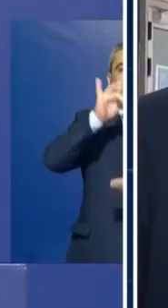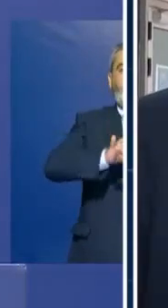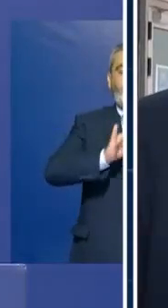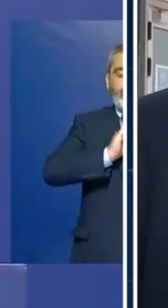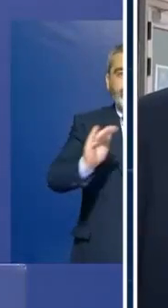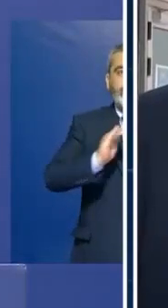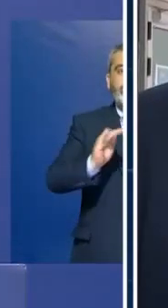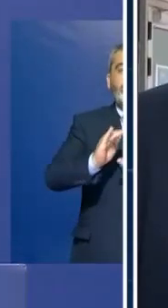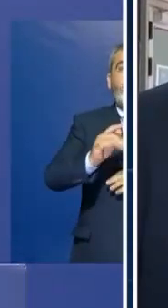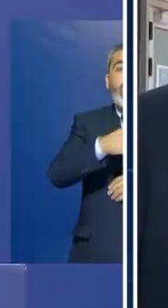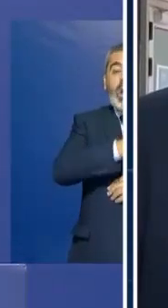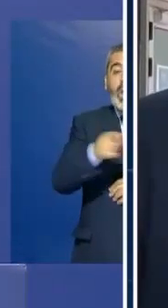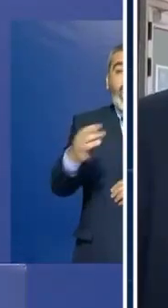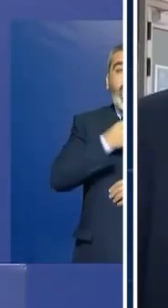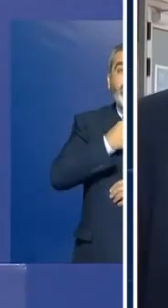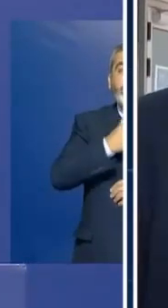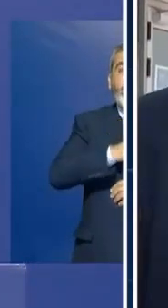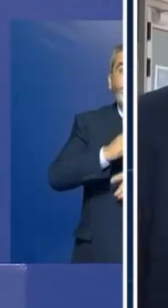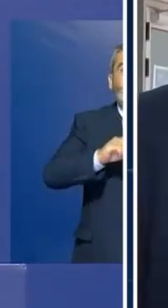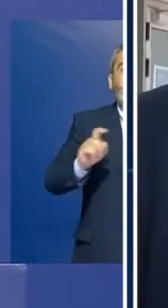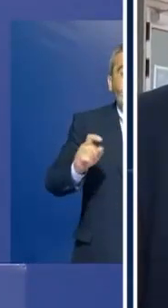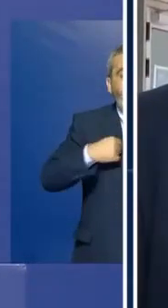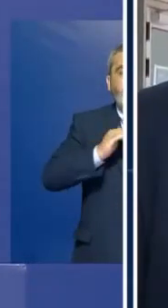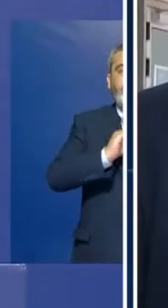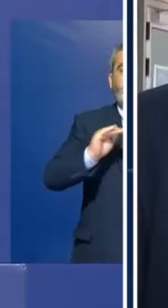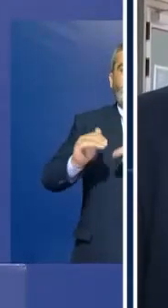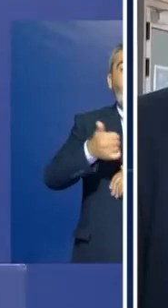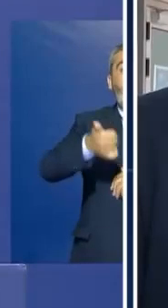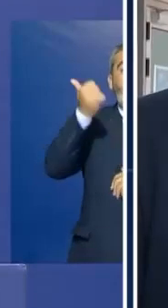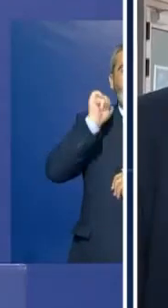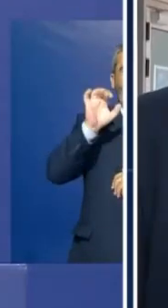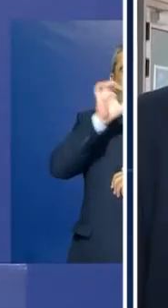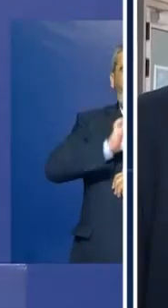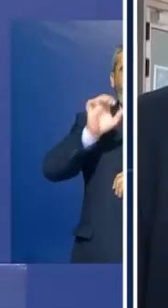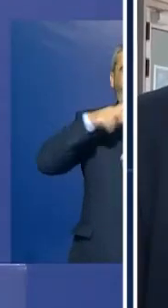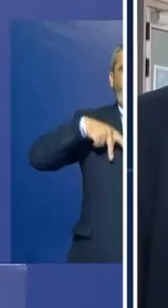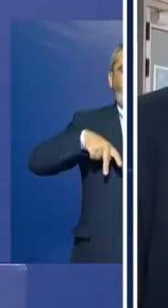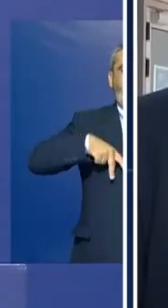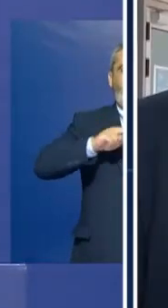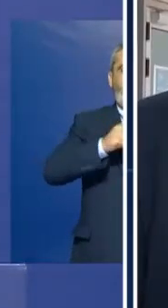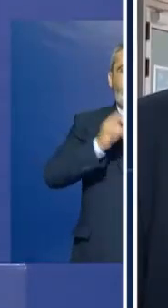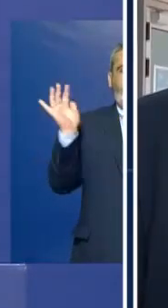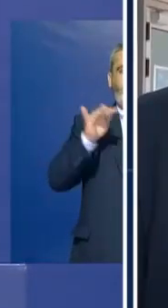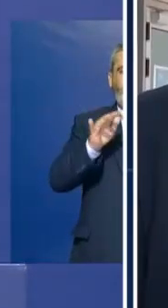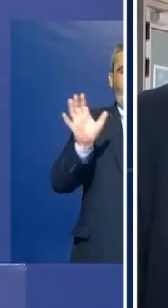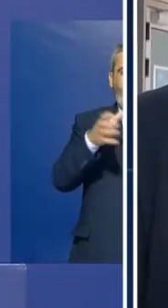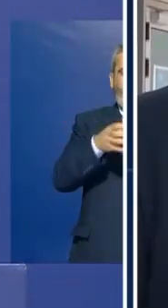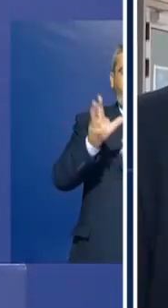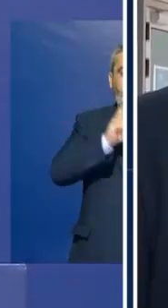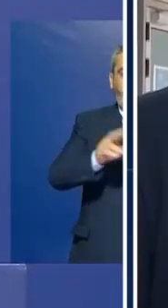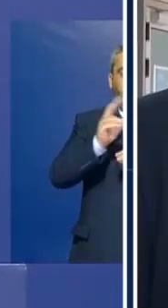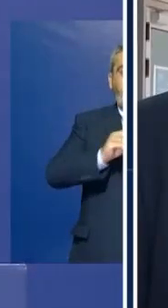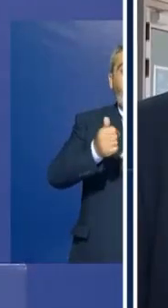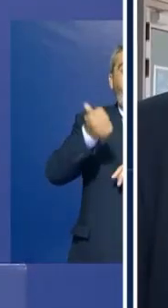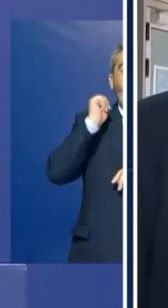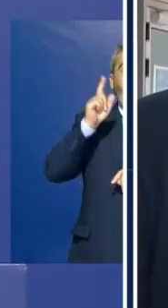διεθνούς δικαίου και των όσων ορίζουν οι διεθνείς συμβάσεις, με τον κύριο οικονόμο μάλιστα να εκφράζει την ευχή να χαμηλώσουν οι τόνοι